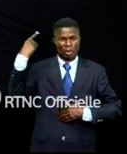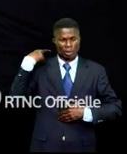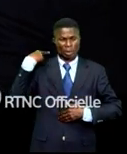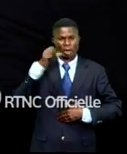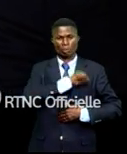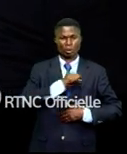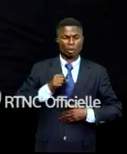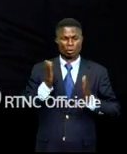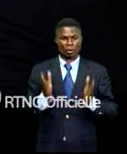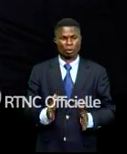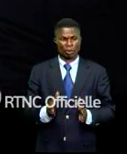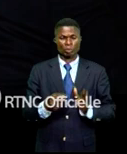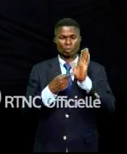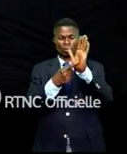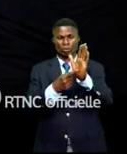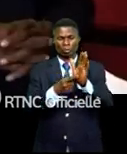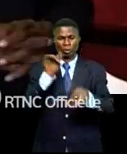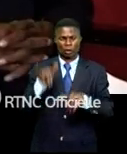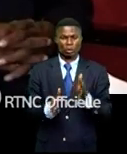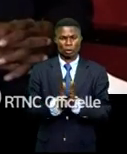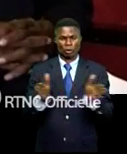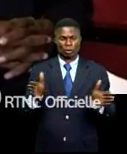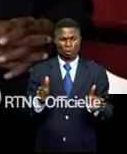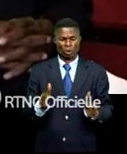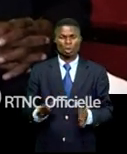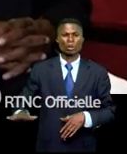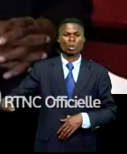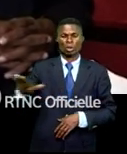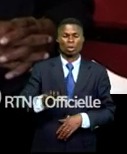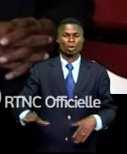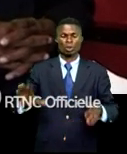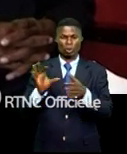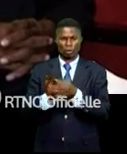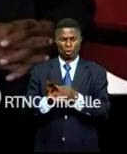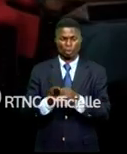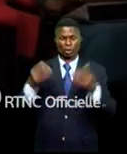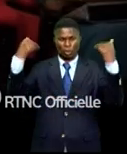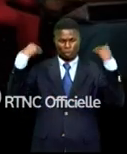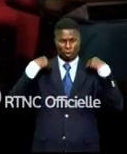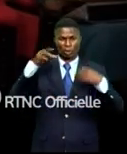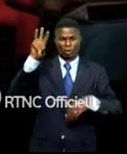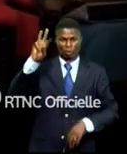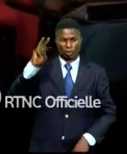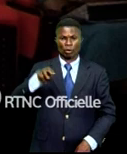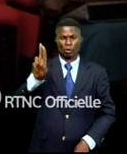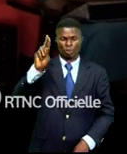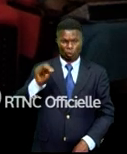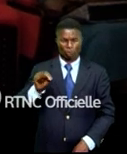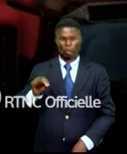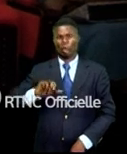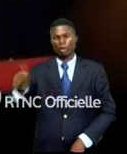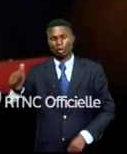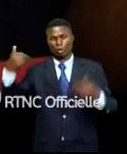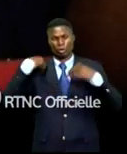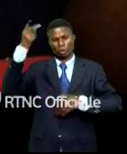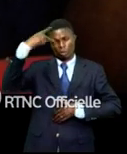et sénateurs, la représentante du secrétaire général de l'ONU et chef de la MONUSCO, Bintou Keïta, d'autres chefs des missions diplomatiques et